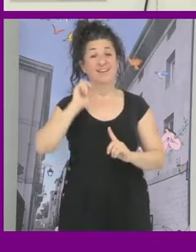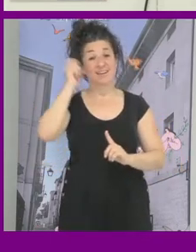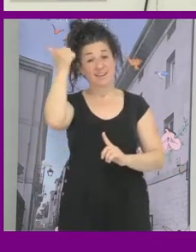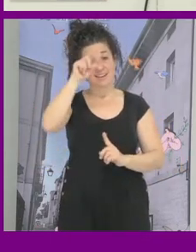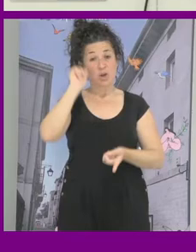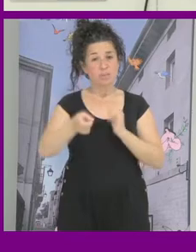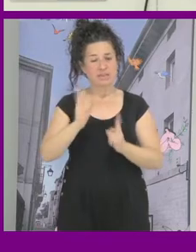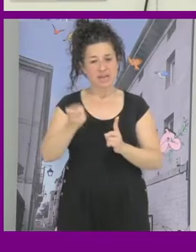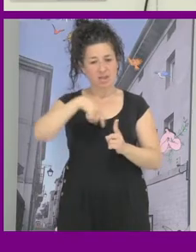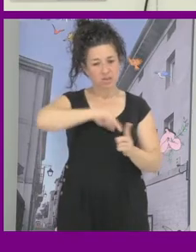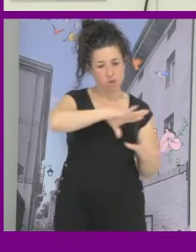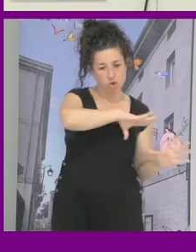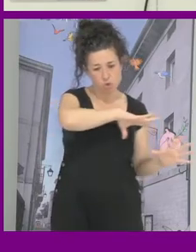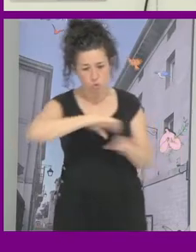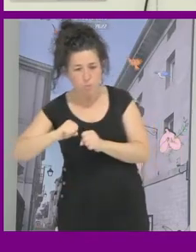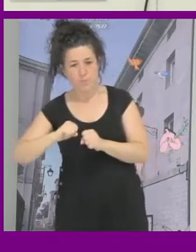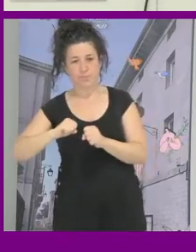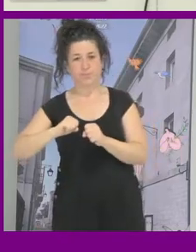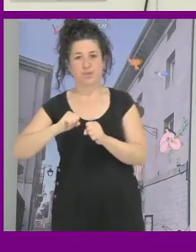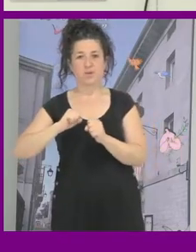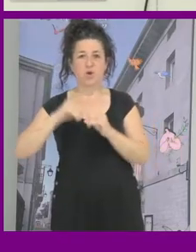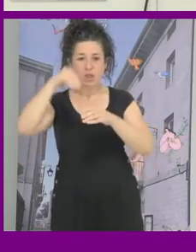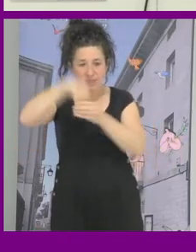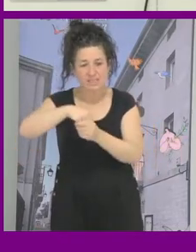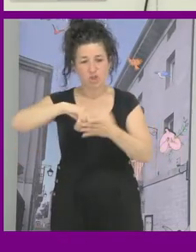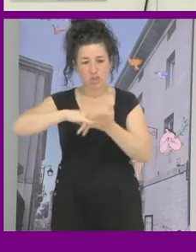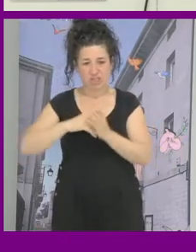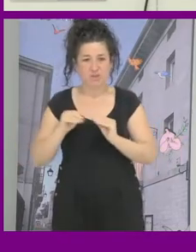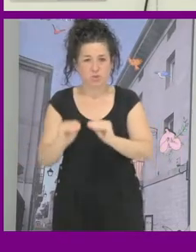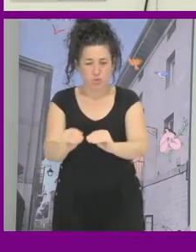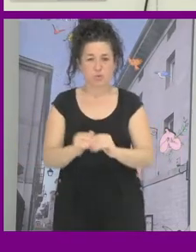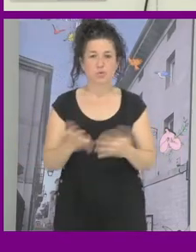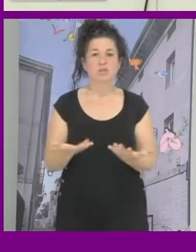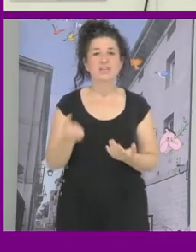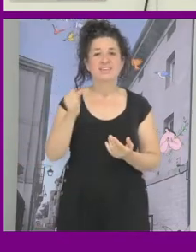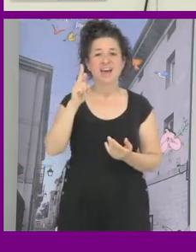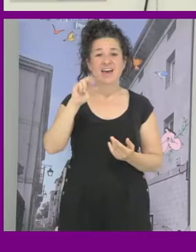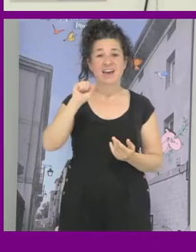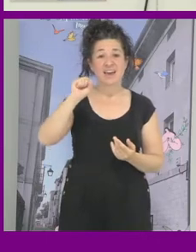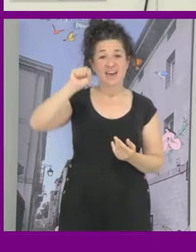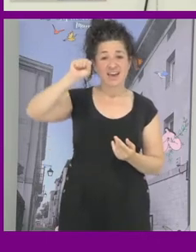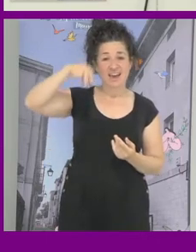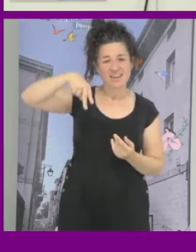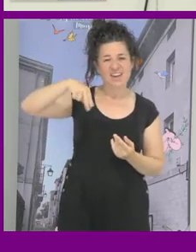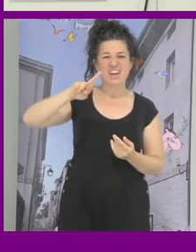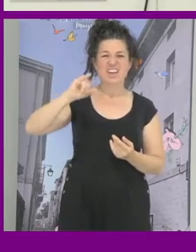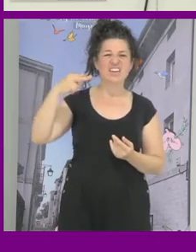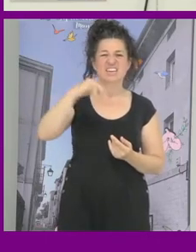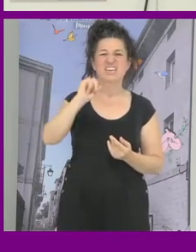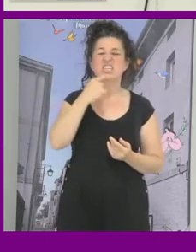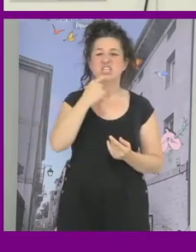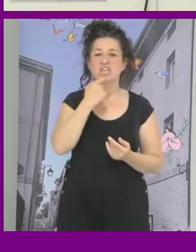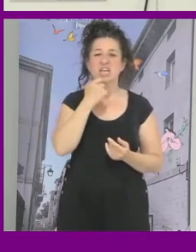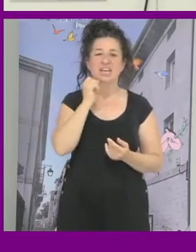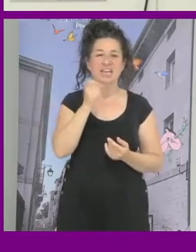zein da nire erantzuna? Ba, Adrian Ritzek gehien aipatzen duen hitza, ambivalentzia. Bai? Osea,